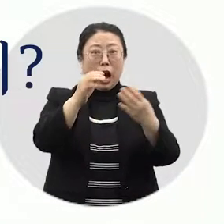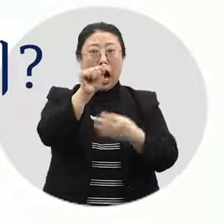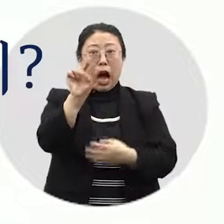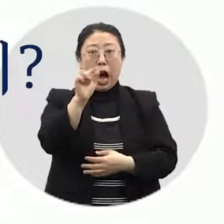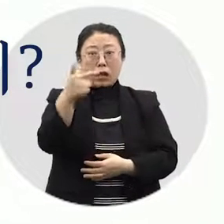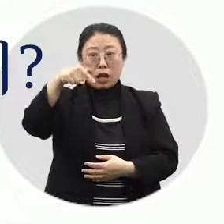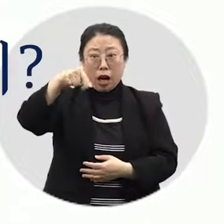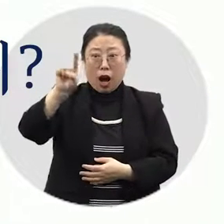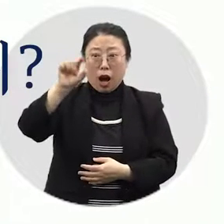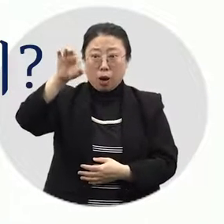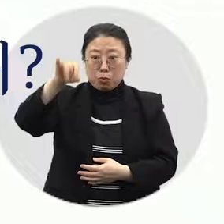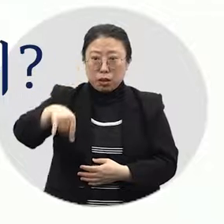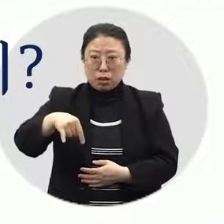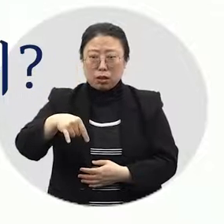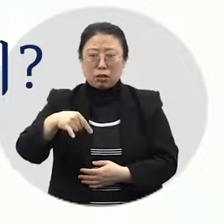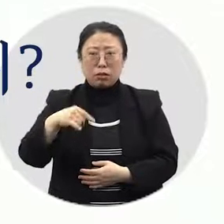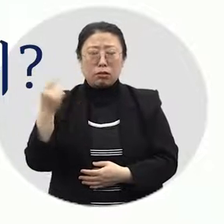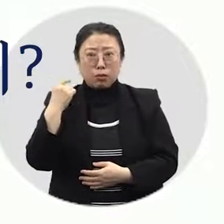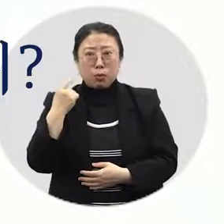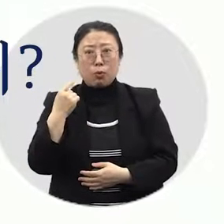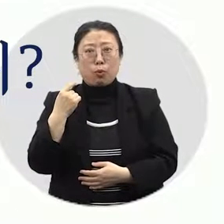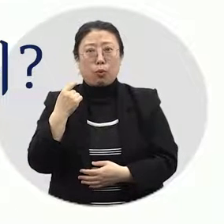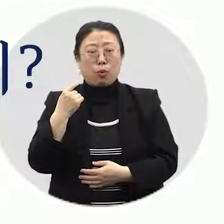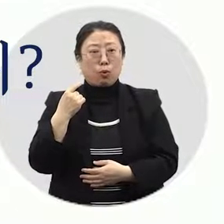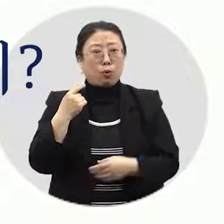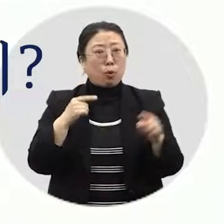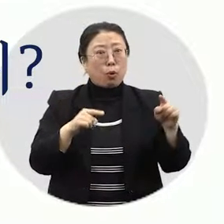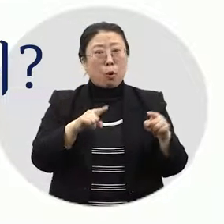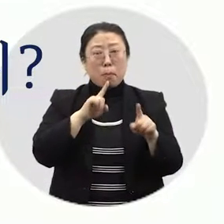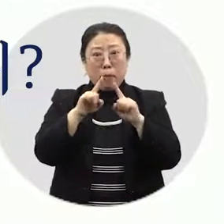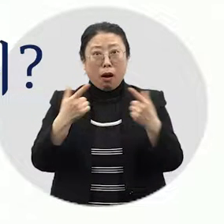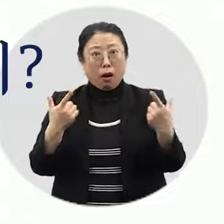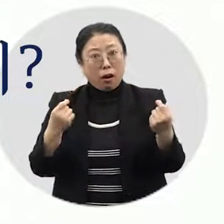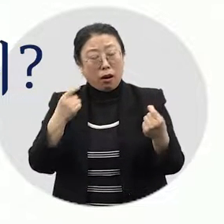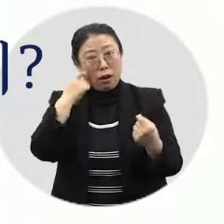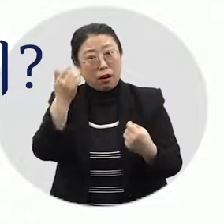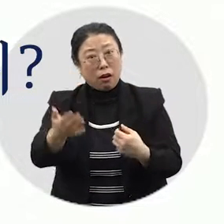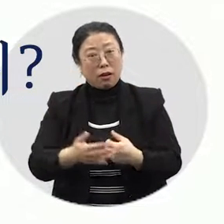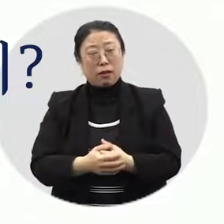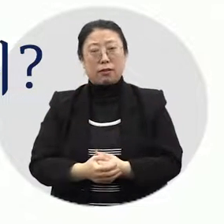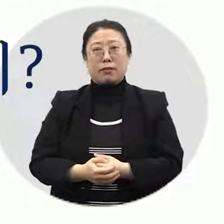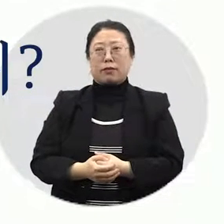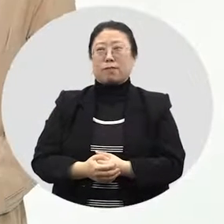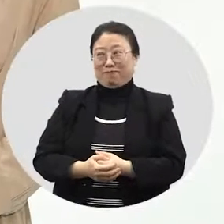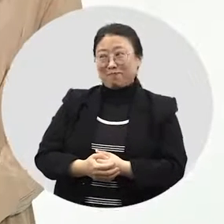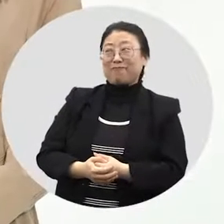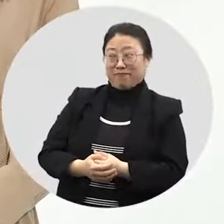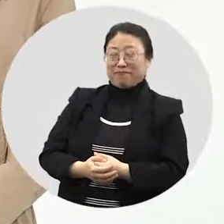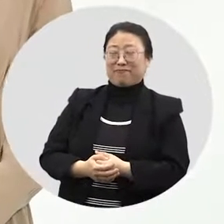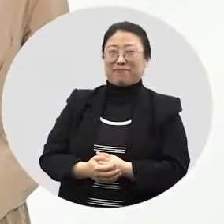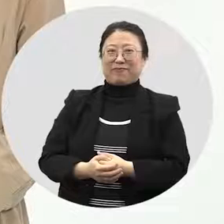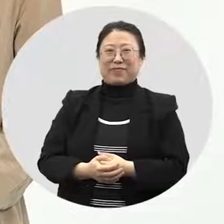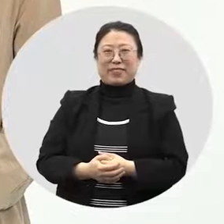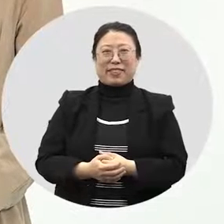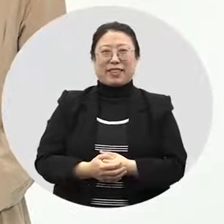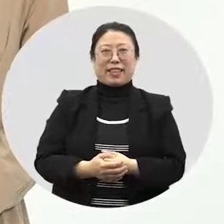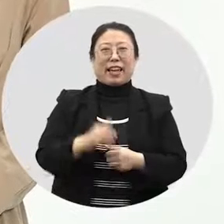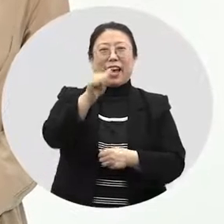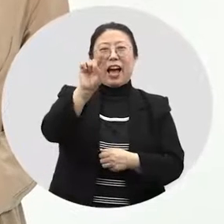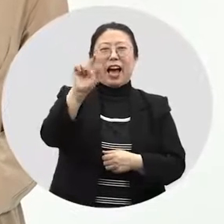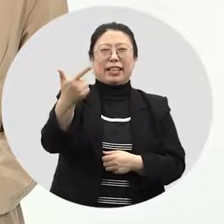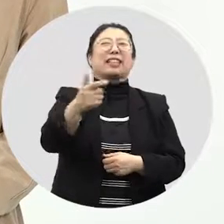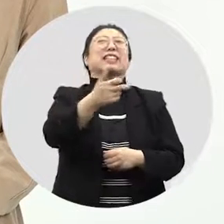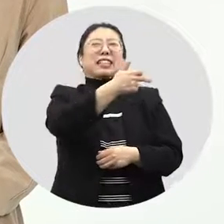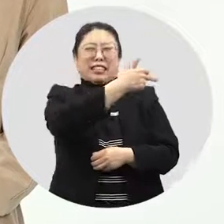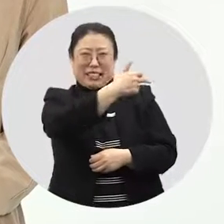한가위라고 부르는 것도 들어봤거든요 추석과 한가위는 같은 말인가요 네